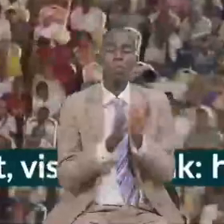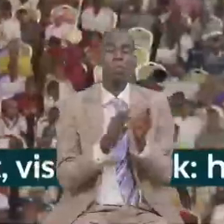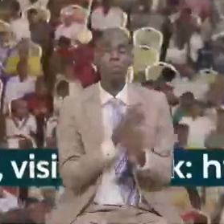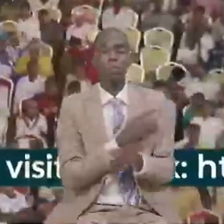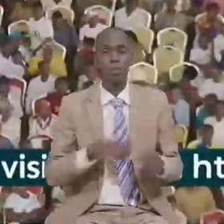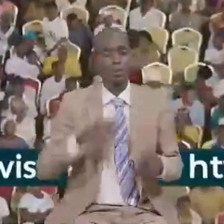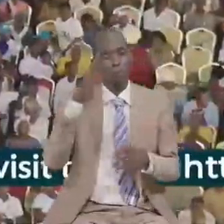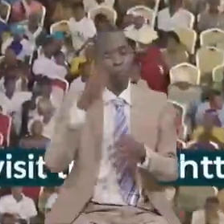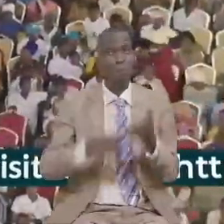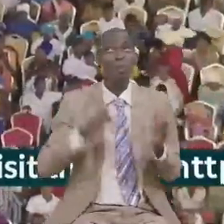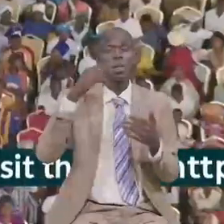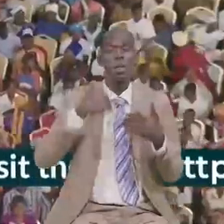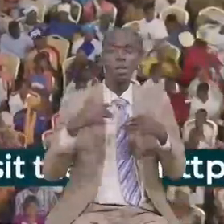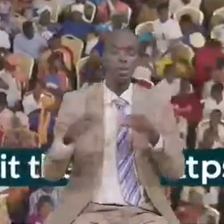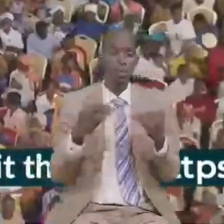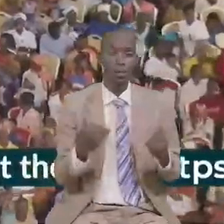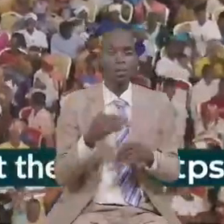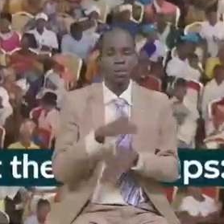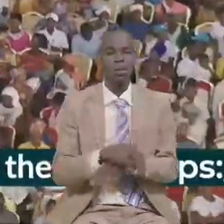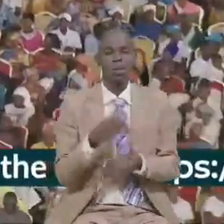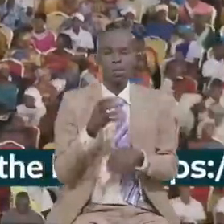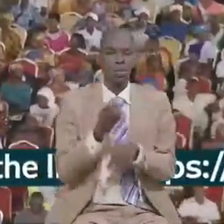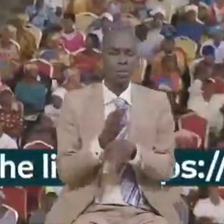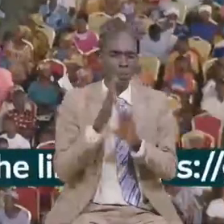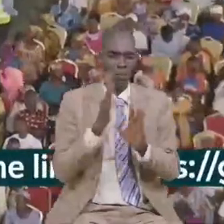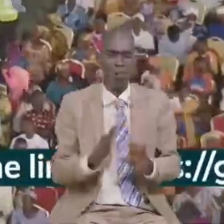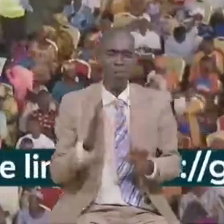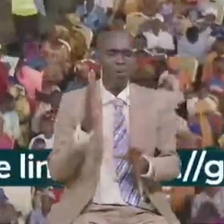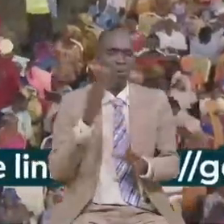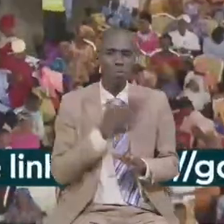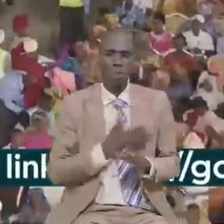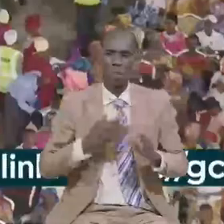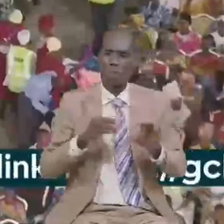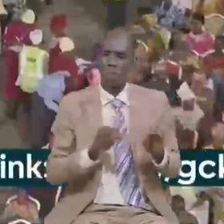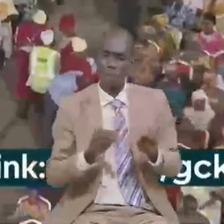Nous rendons grâce au Seigneur pour ce qu'il a fait ce soir.